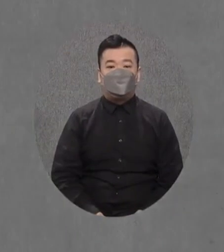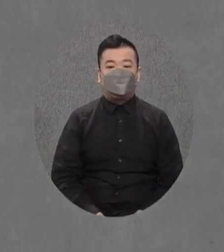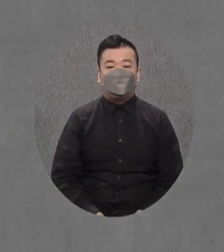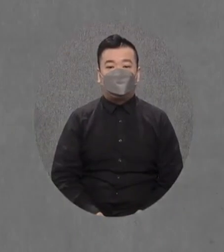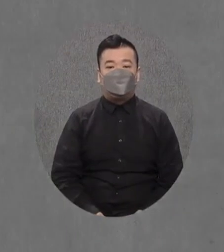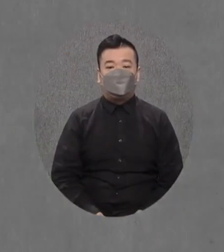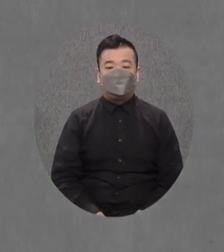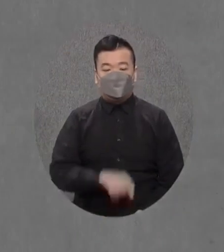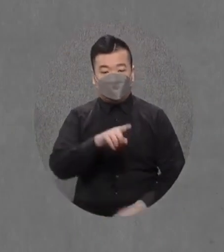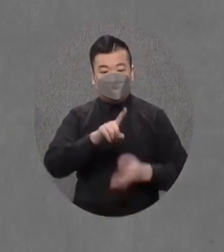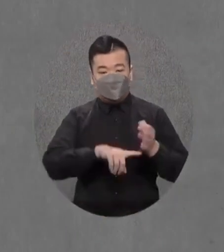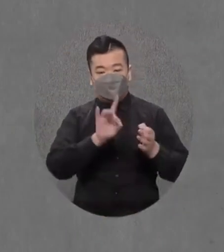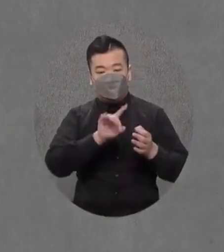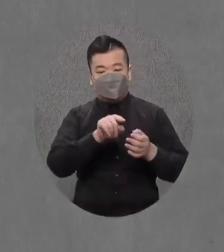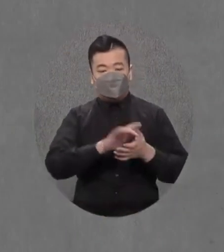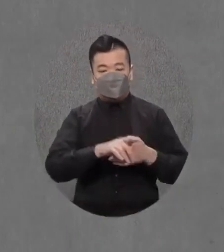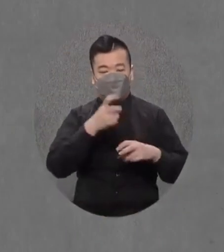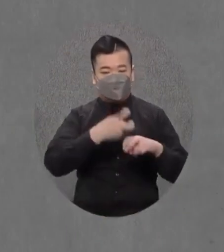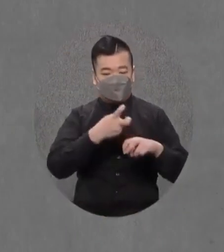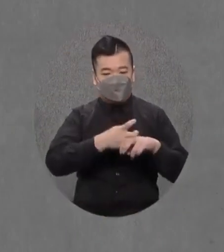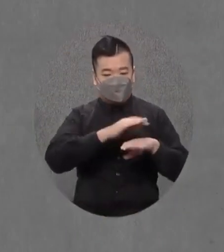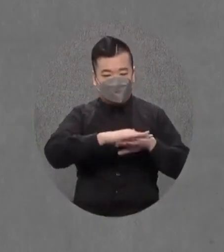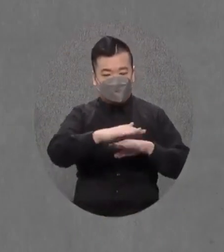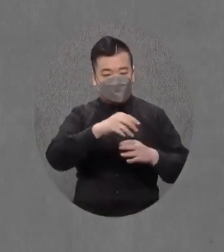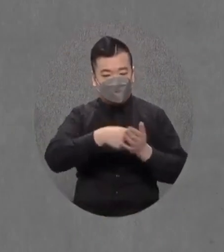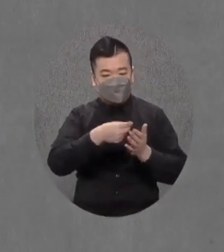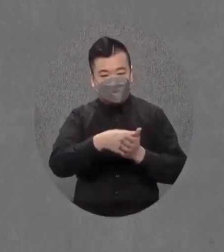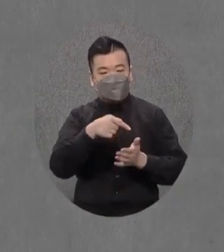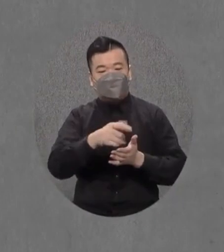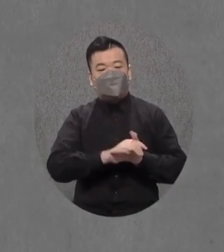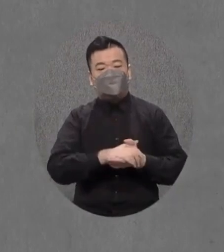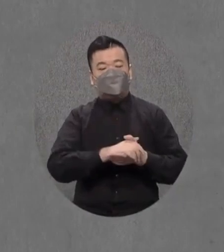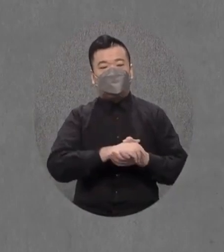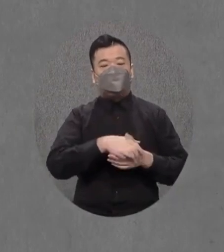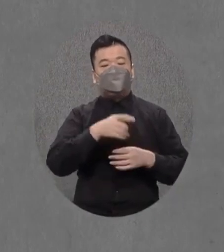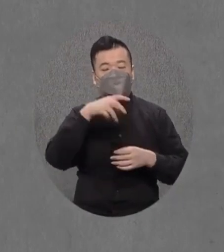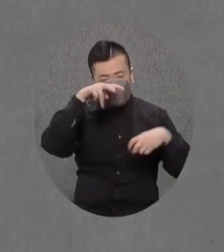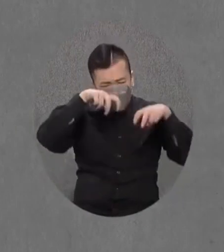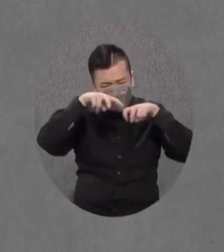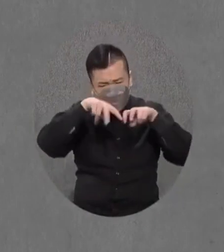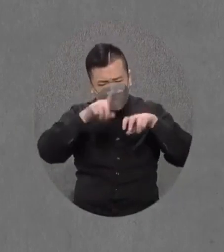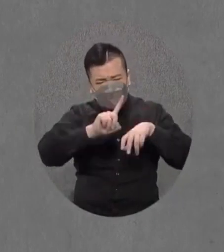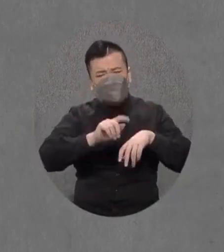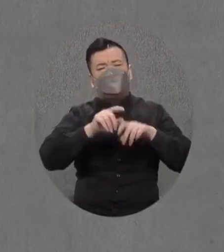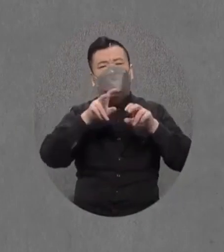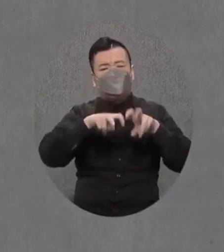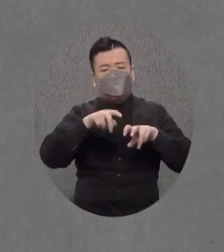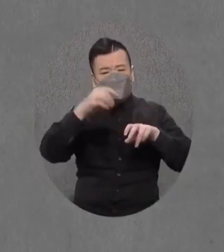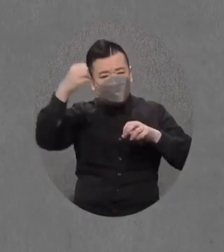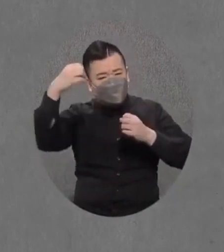張子琪去用石刻版畫，我哋叫 etching 同版畫去探索緊一樣嘢，就係話